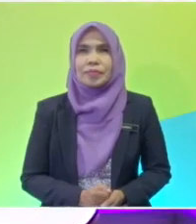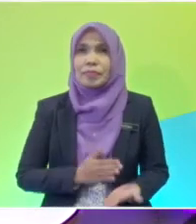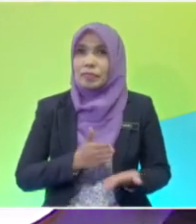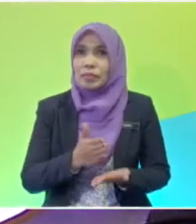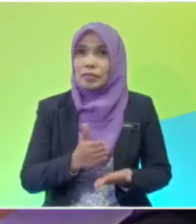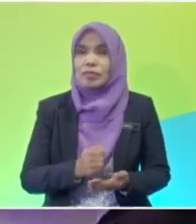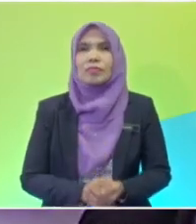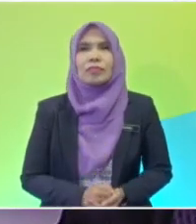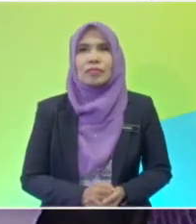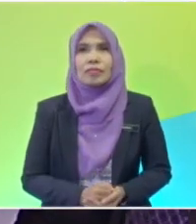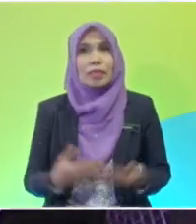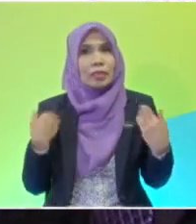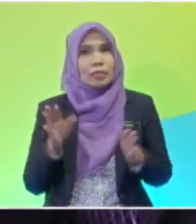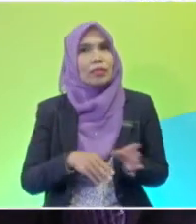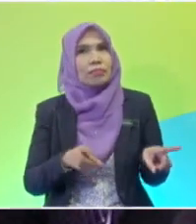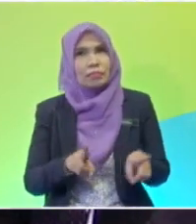lagi